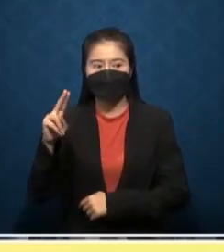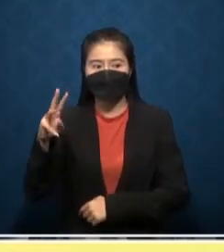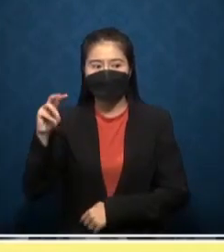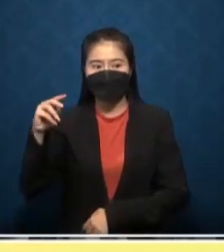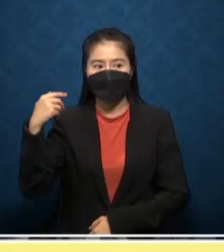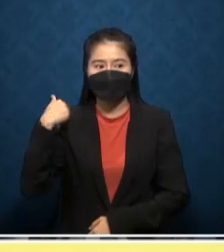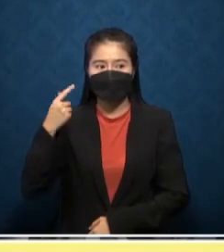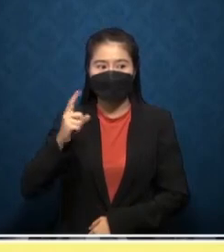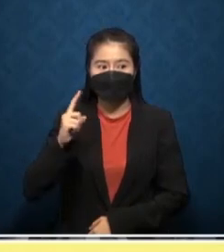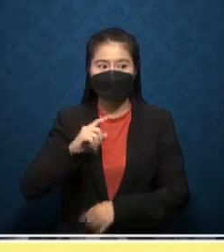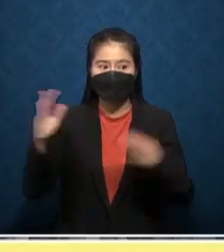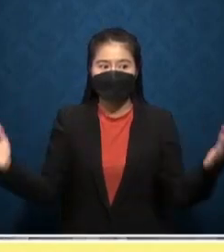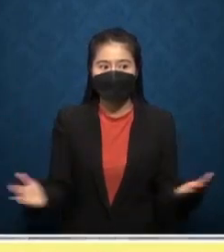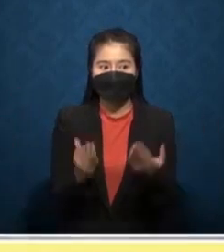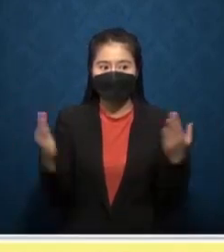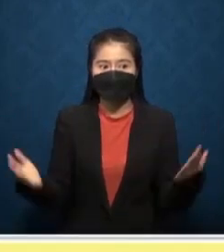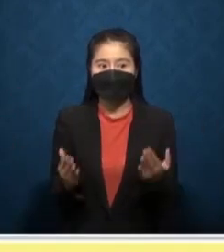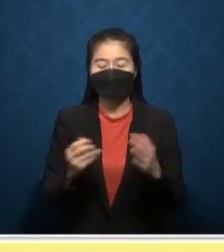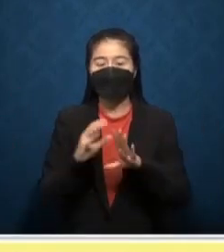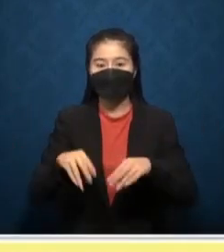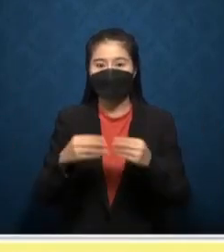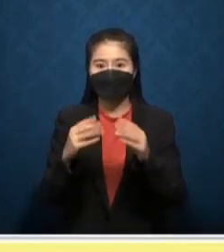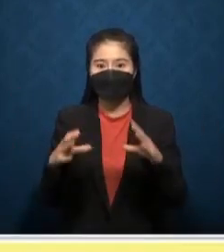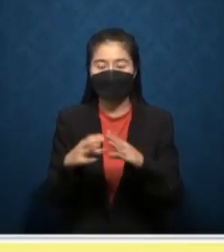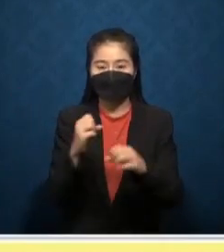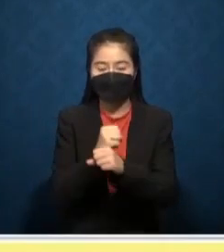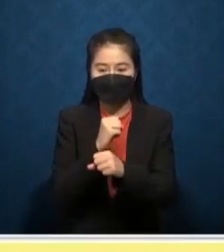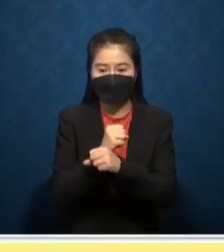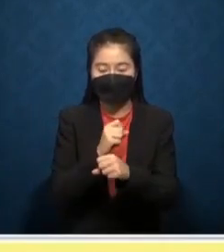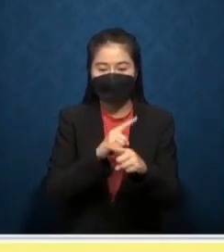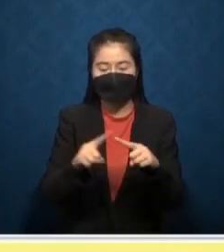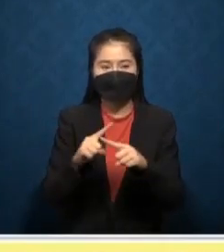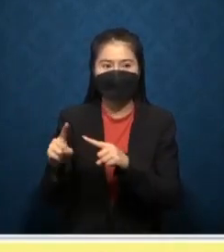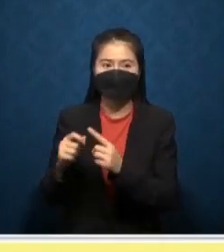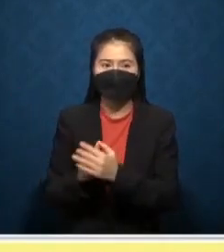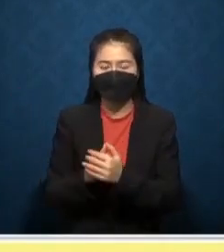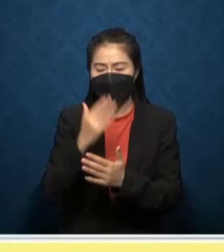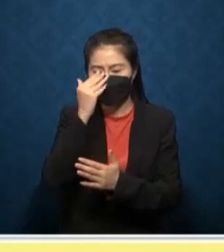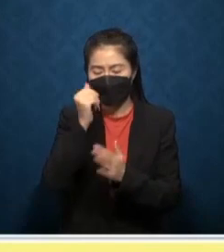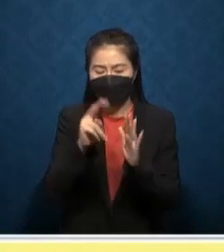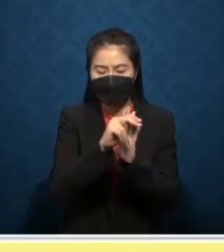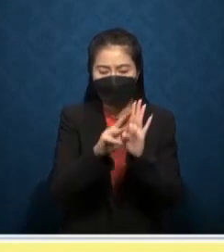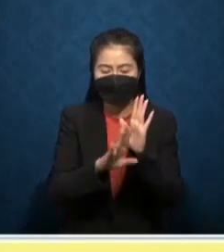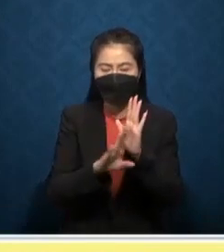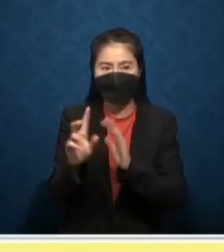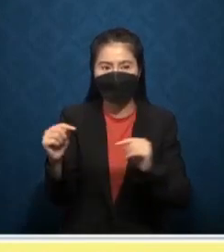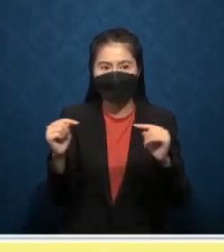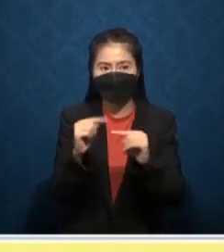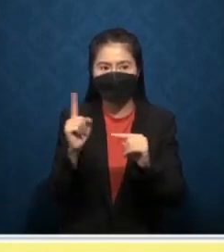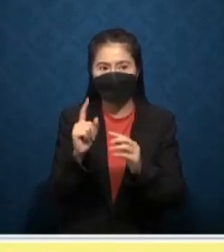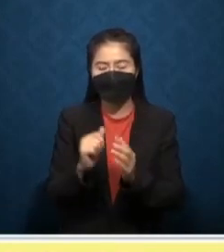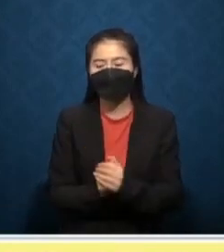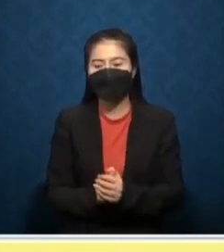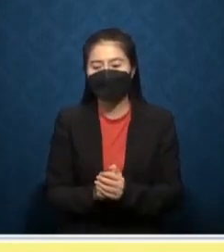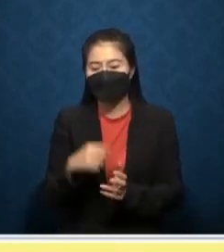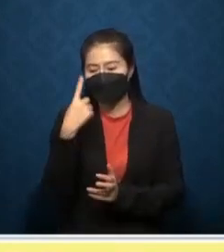การสรับหนุน ๆ สั่งให้หน่วยงานอื่น ให้การสับหนุนเพระท่านมีนโยบาย ไม่ทิ้งใคร